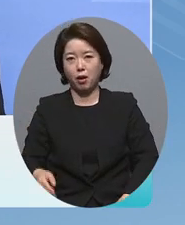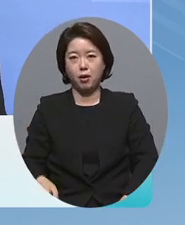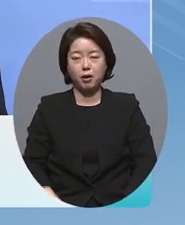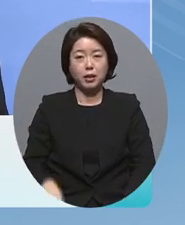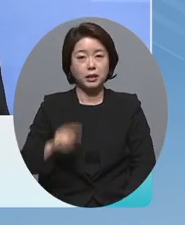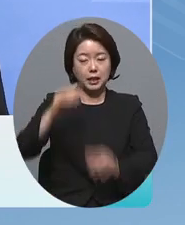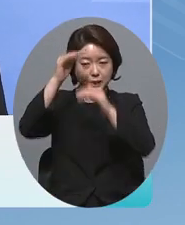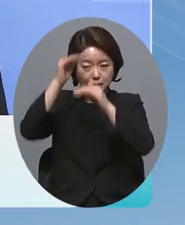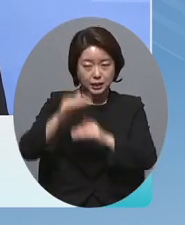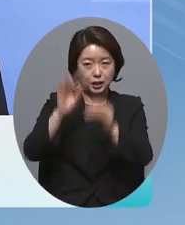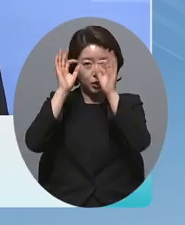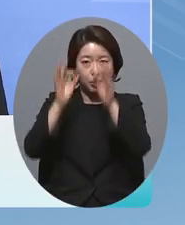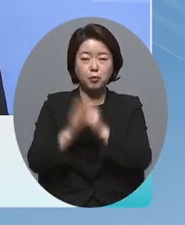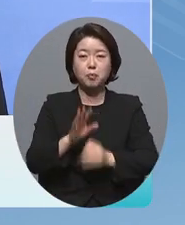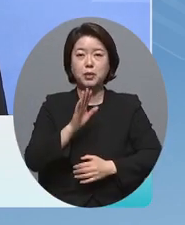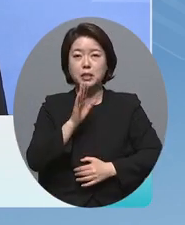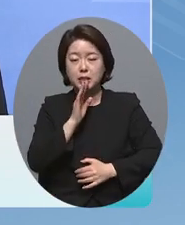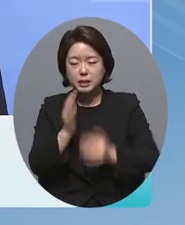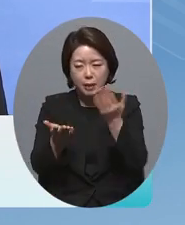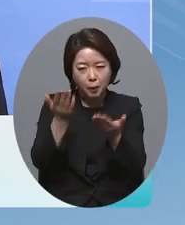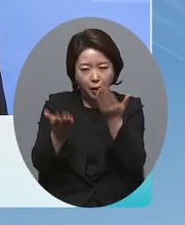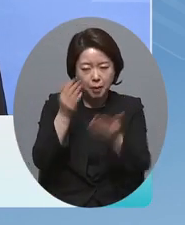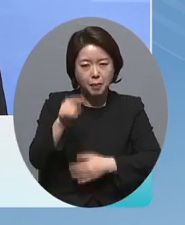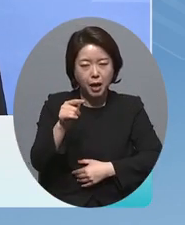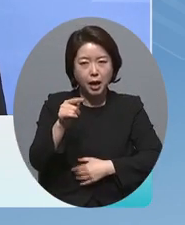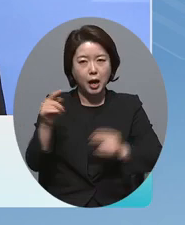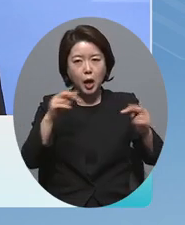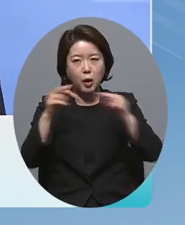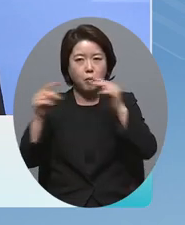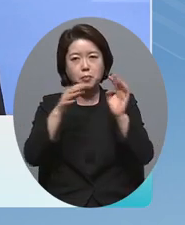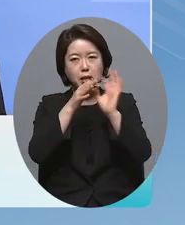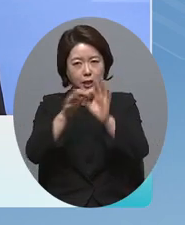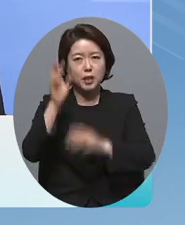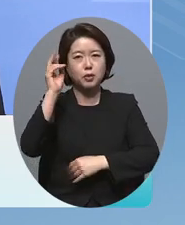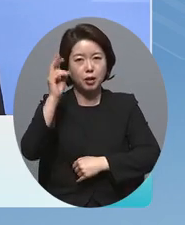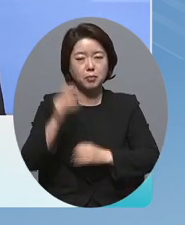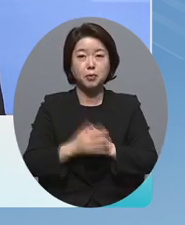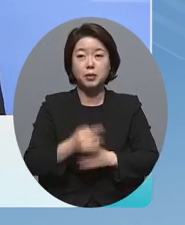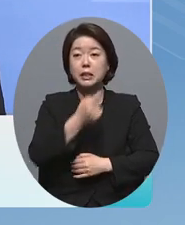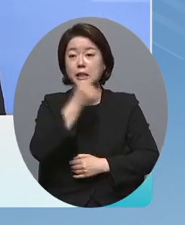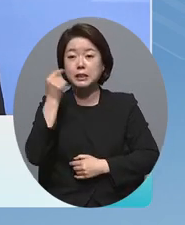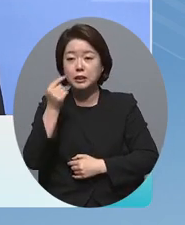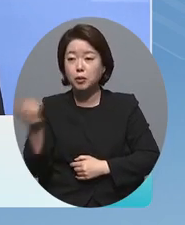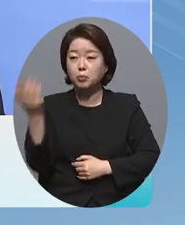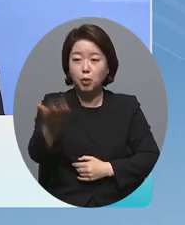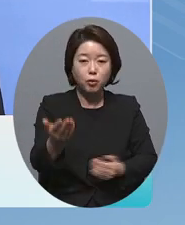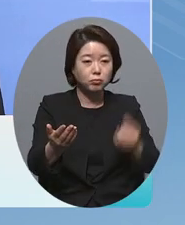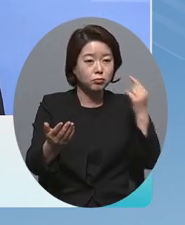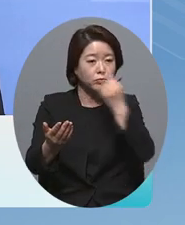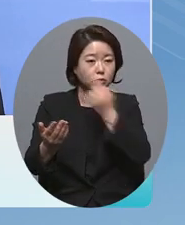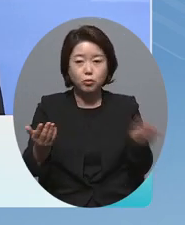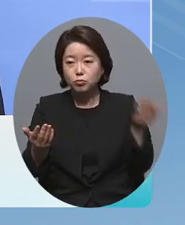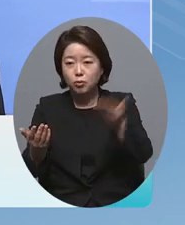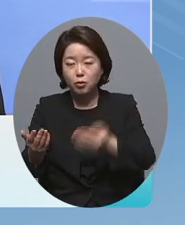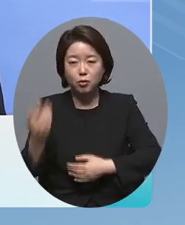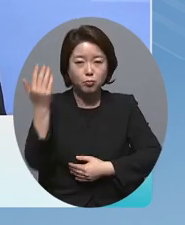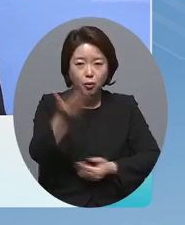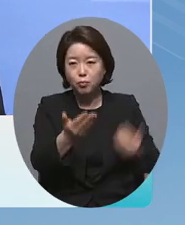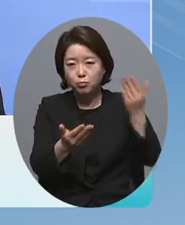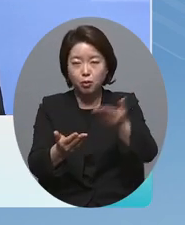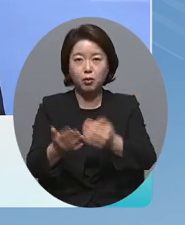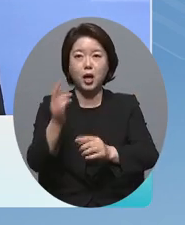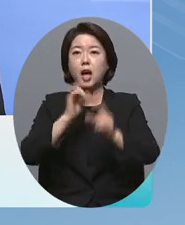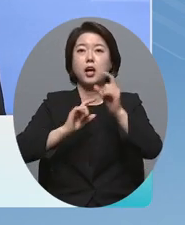건 자체에 대한 진실 공방은 앞으로도 계속 이어질 것 같습니다. 네네. 그러니까 근거를 계속해서 대야 되는 이제 더 탐사가 이제